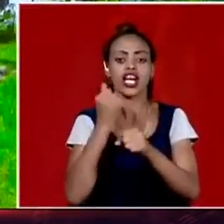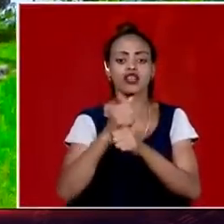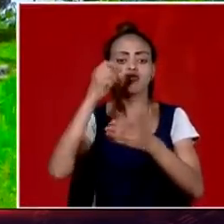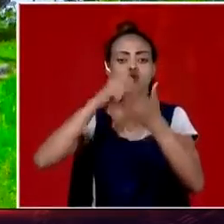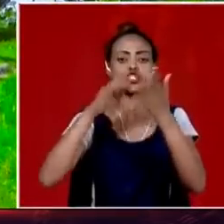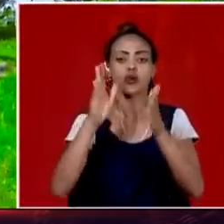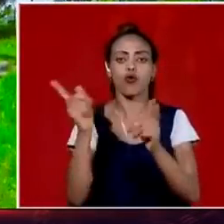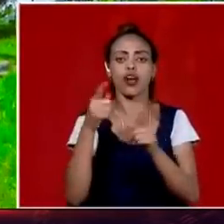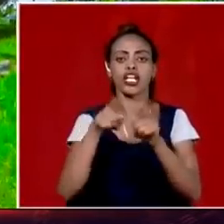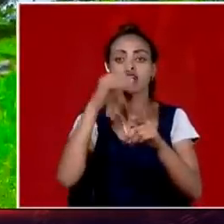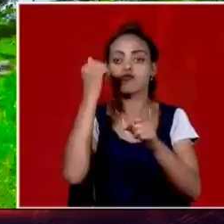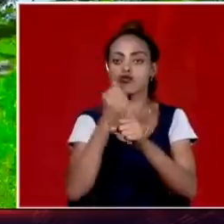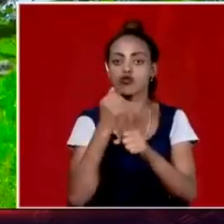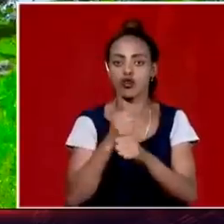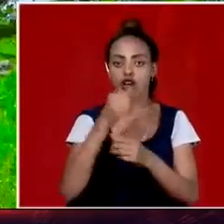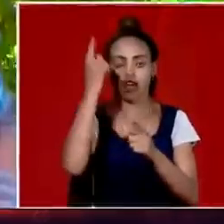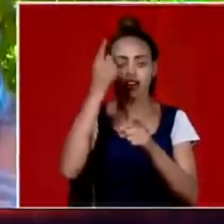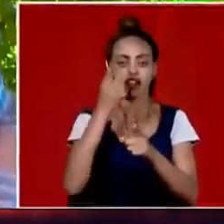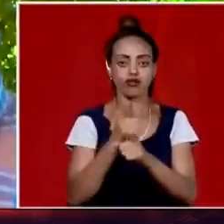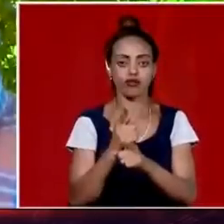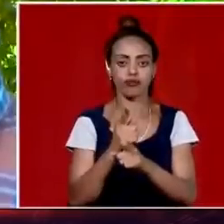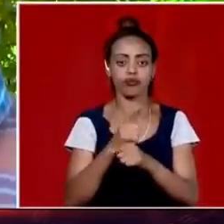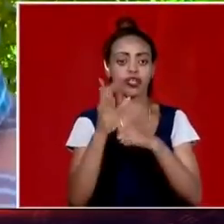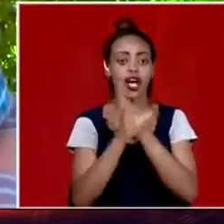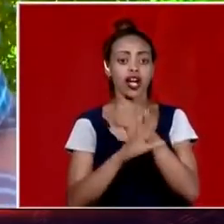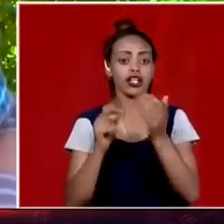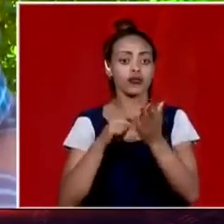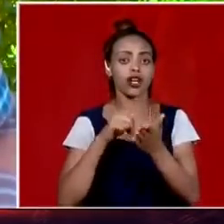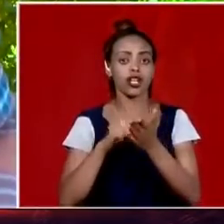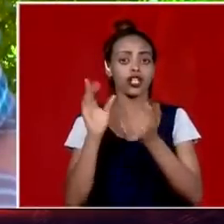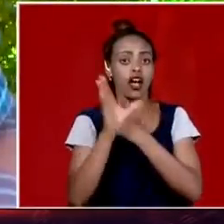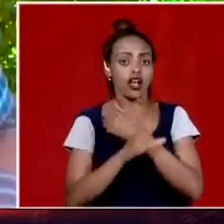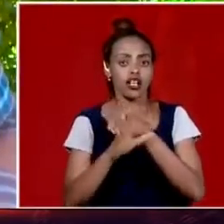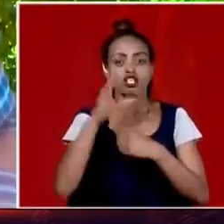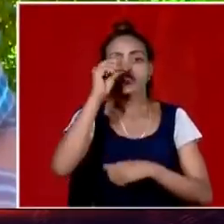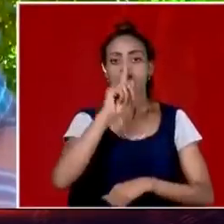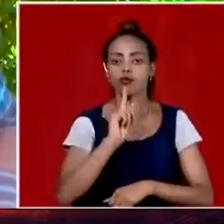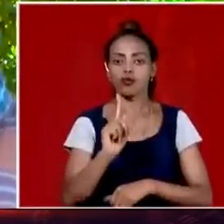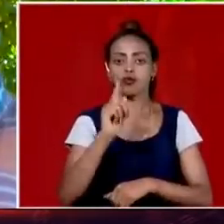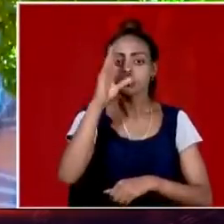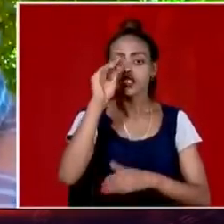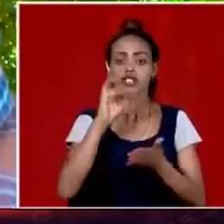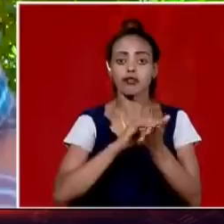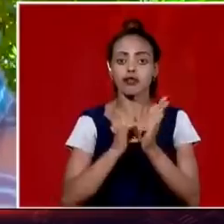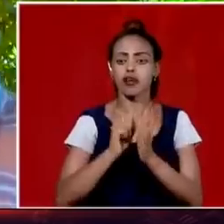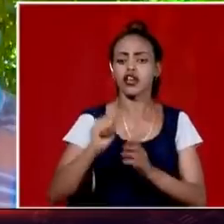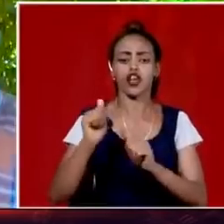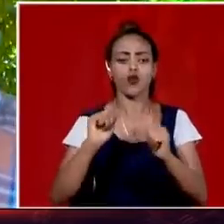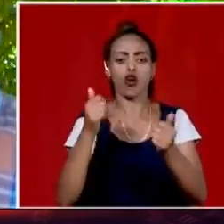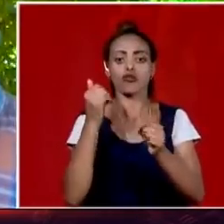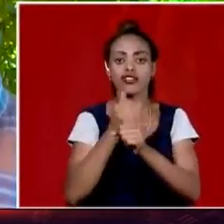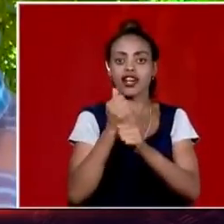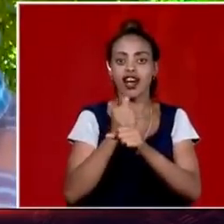ውፅኢታዊ ንምዃን ከም ዝሰርሑ ኣረጋጊፆም። ዓዲ ማለት ሃገር ማለት ሰብ እዩ። ሰብ ከዓ ነናይ ባዕሉ እጃሙተ